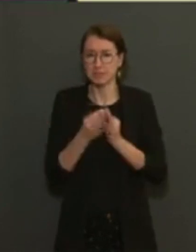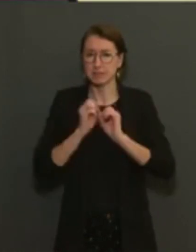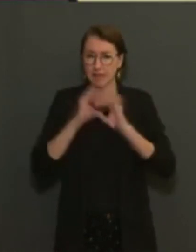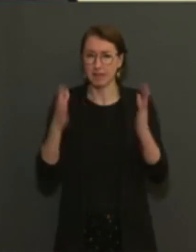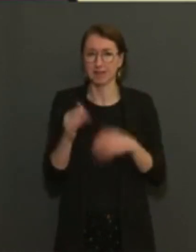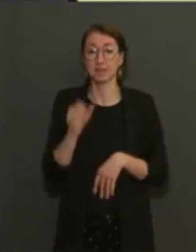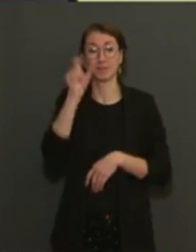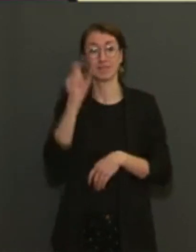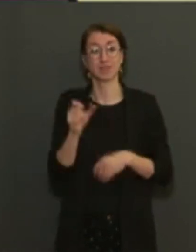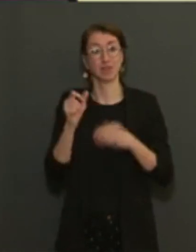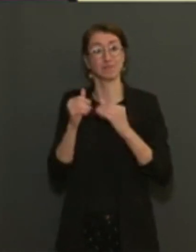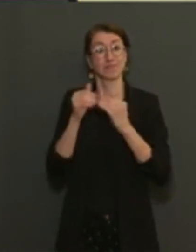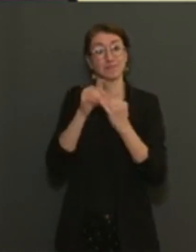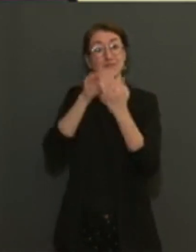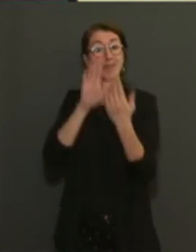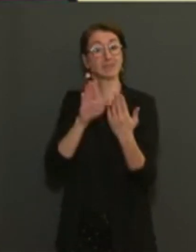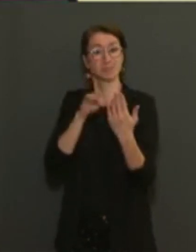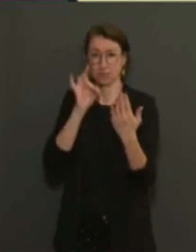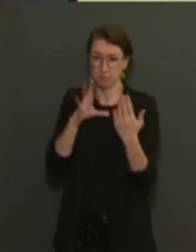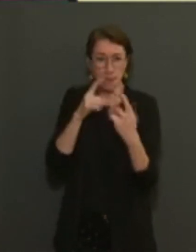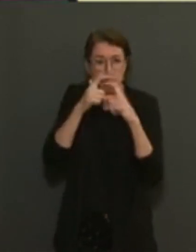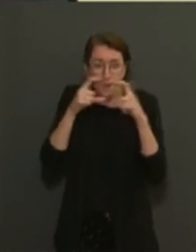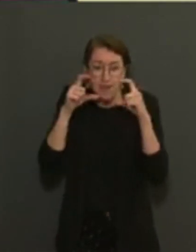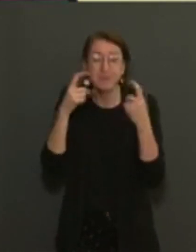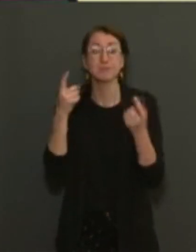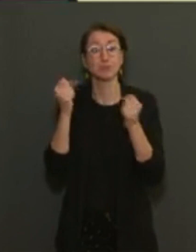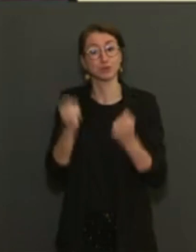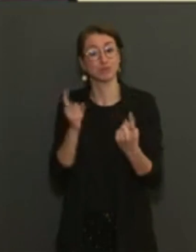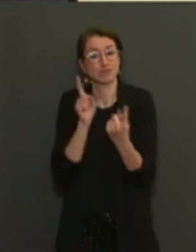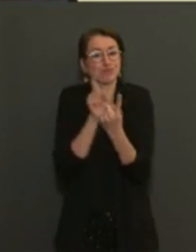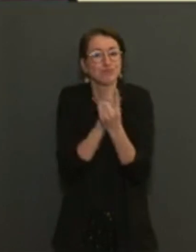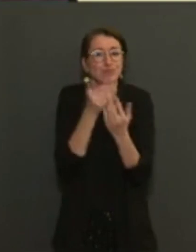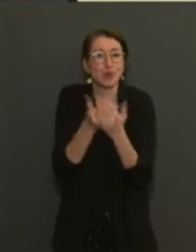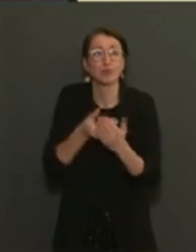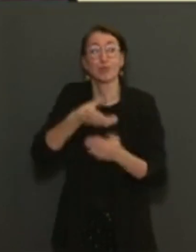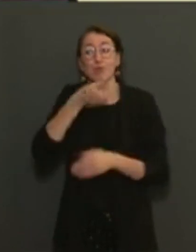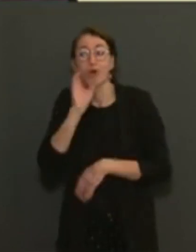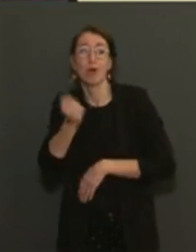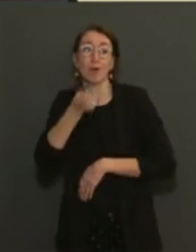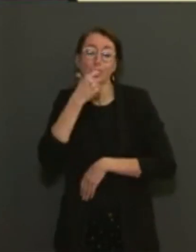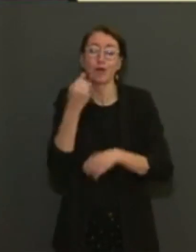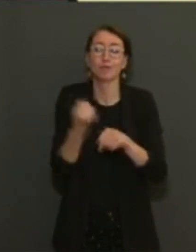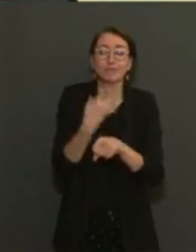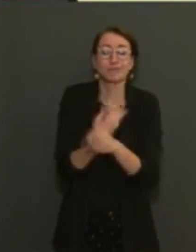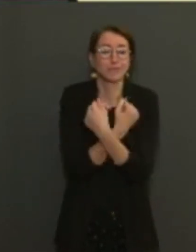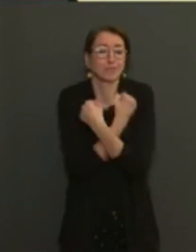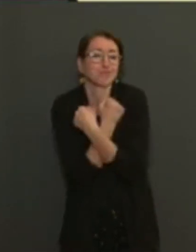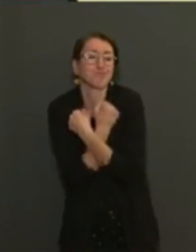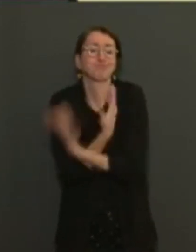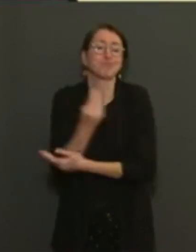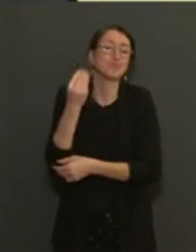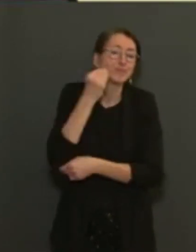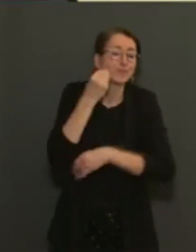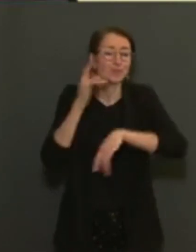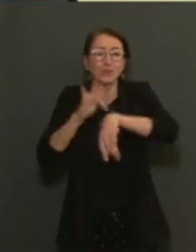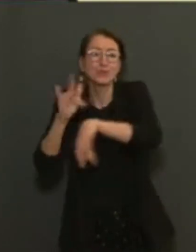boire, discuter, manger, quelqu'un que vous pouvez tenir dans vos bras, quelqu'un que vous pouvez embrasser. Et